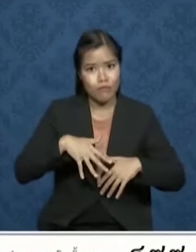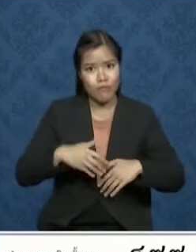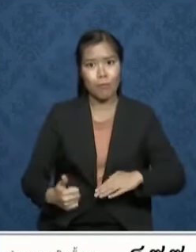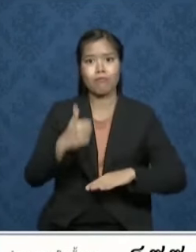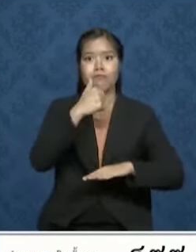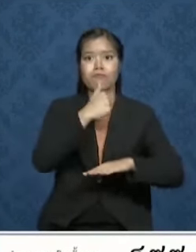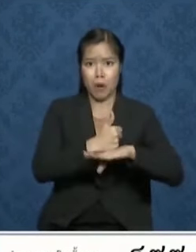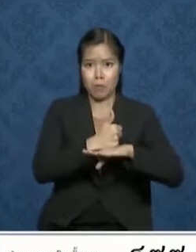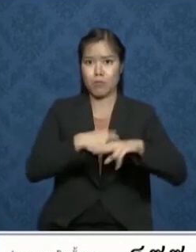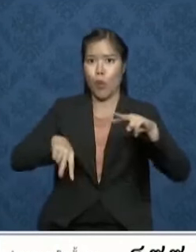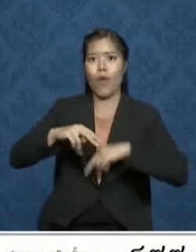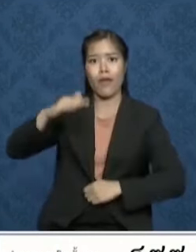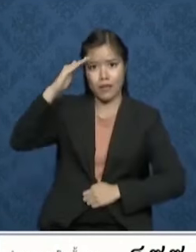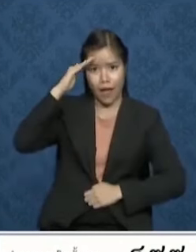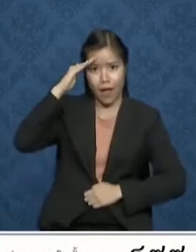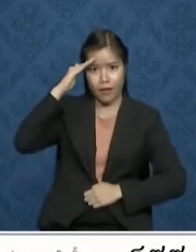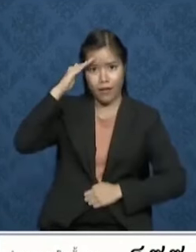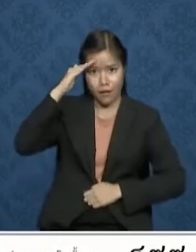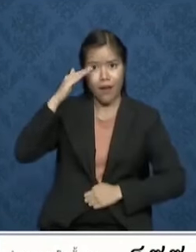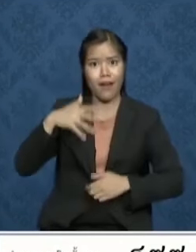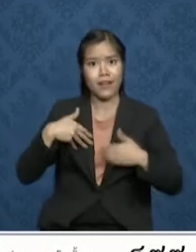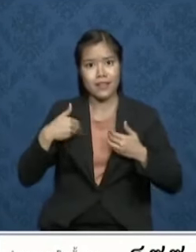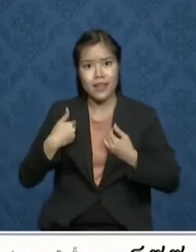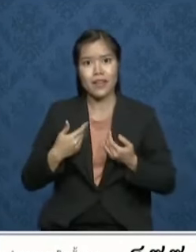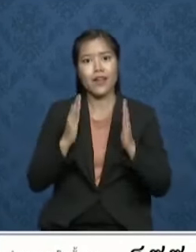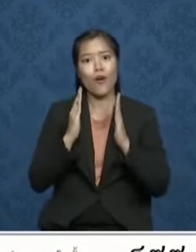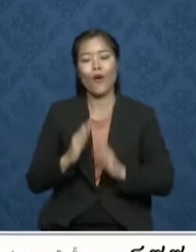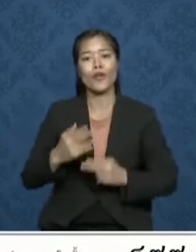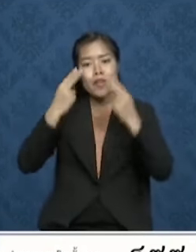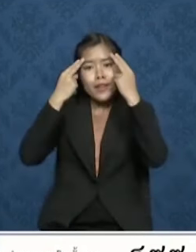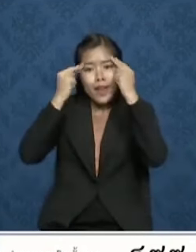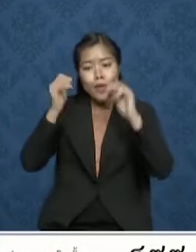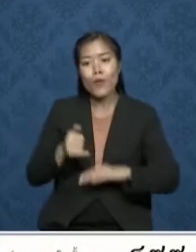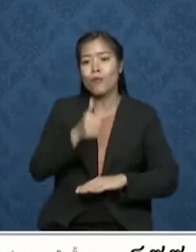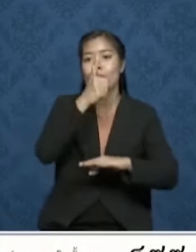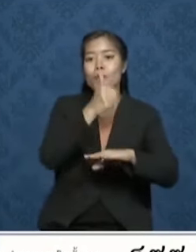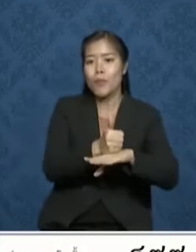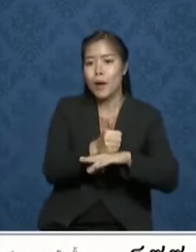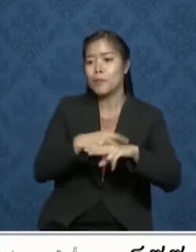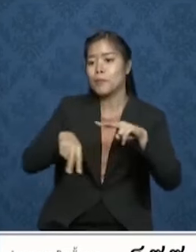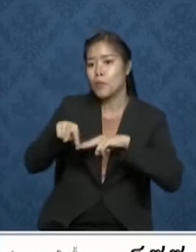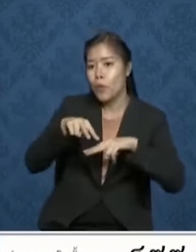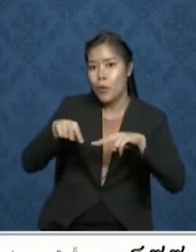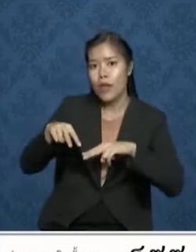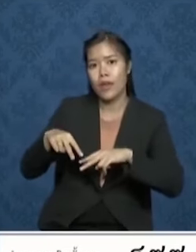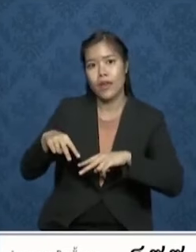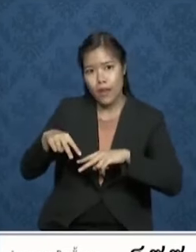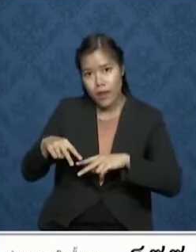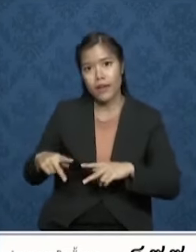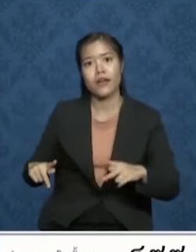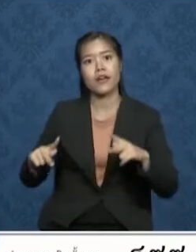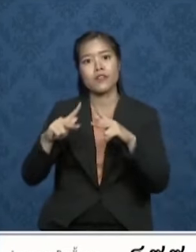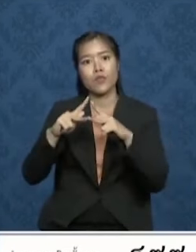ครับที่มาคุมทหารไม่ใช่บุคคลที่เป็นนายกรัฐมนตรีมานั่งควบกลาโหมแบบท่านอดีตนายกชวนคุณอภิสิทธิ์